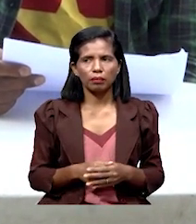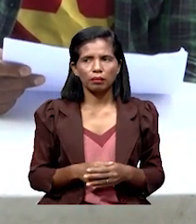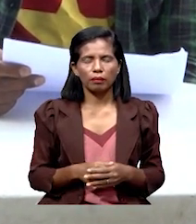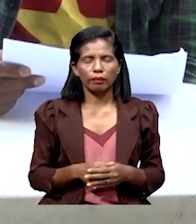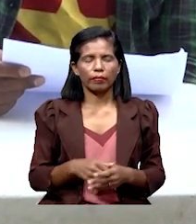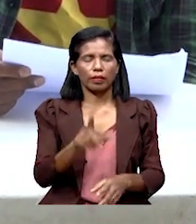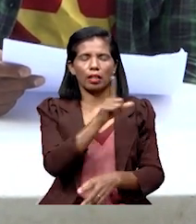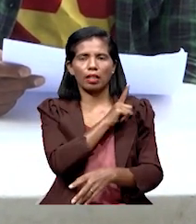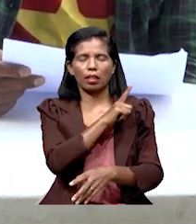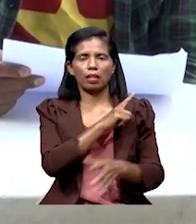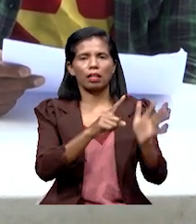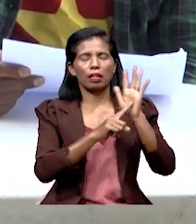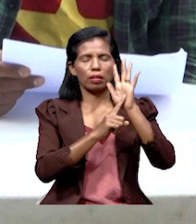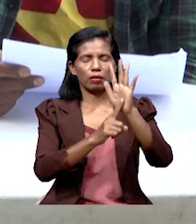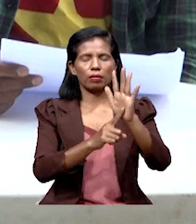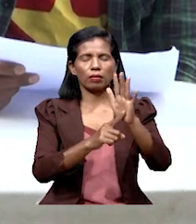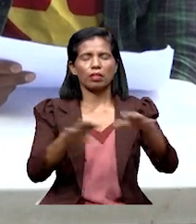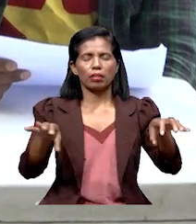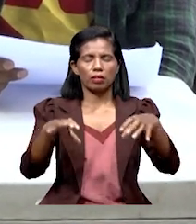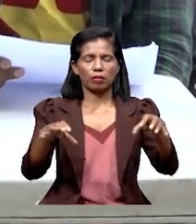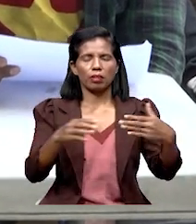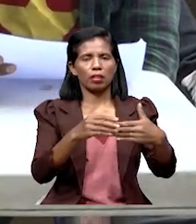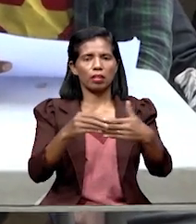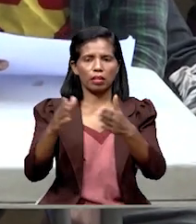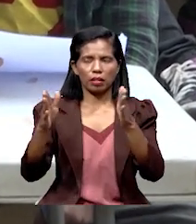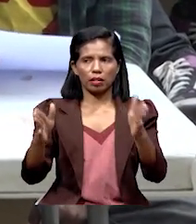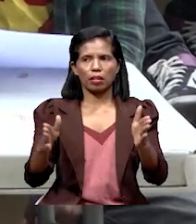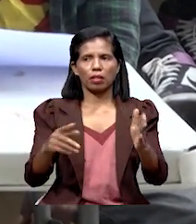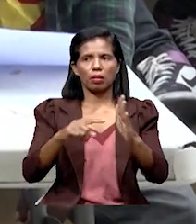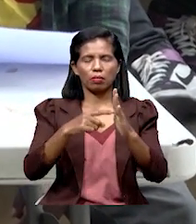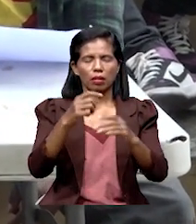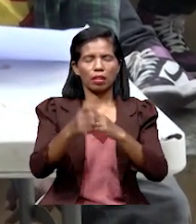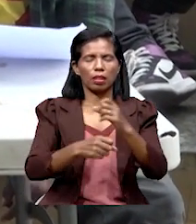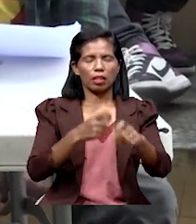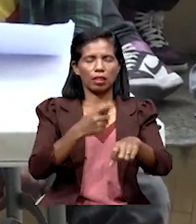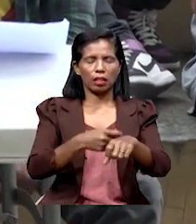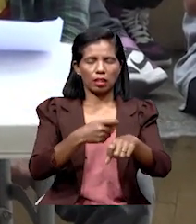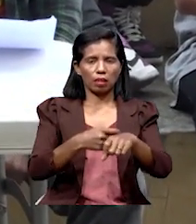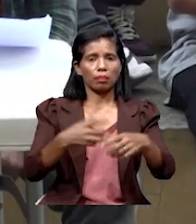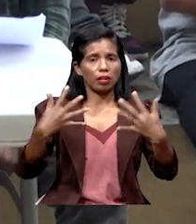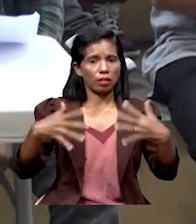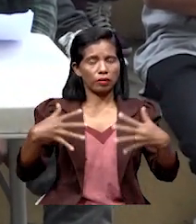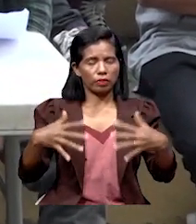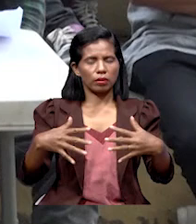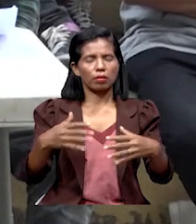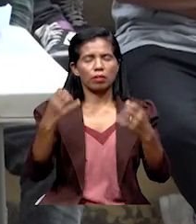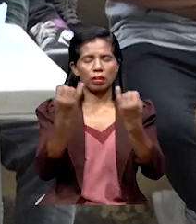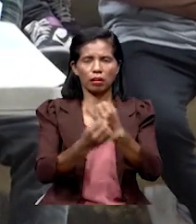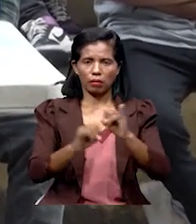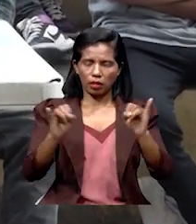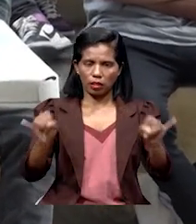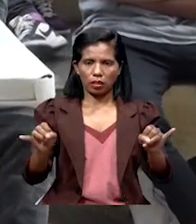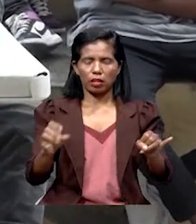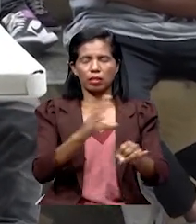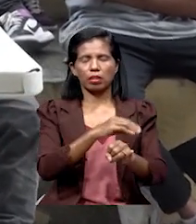General lere hatudu onen ya kapasidade lideransa hahu husi tempu luta ba ukurasikan mai to iha